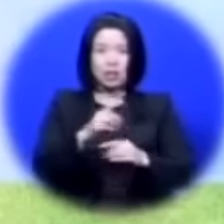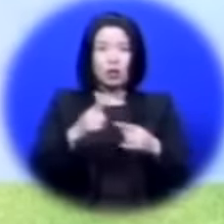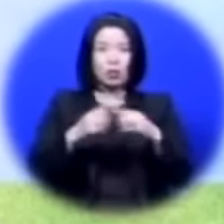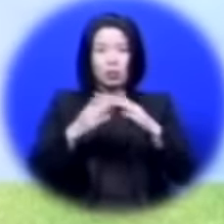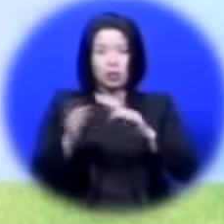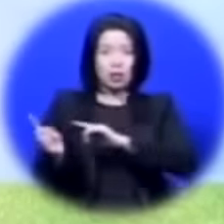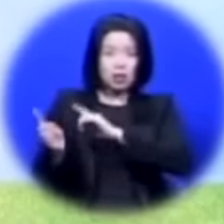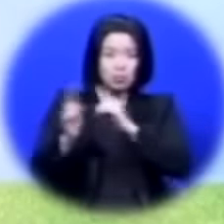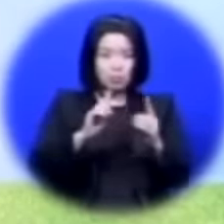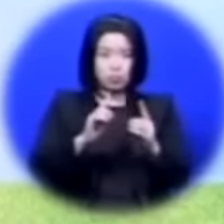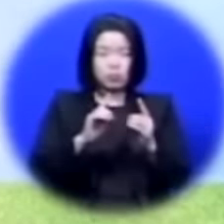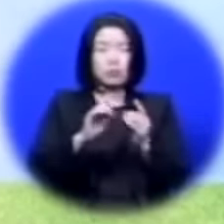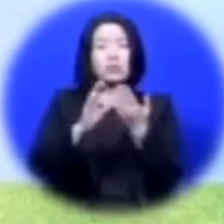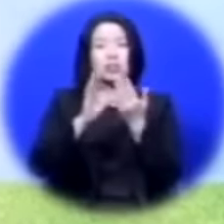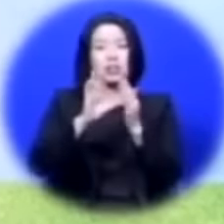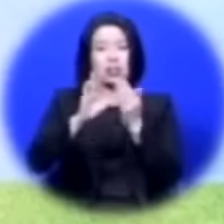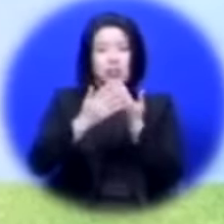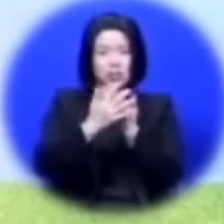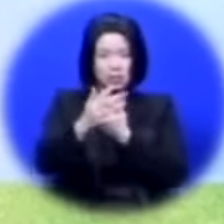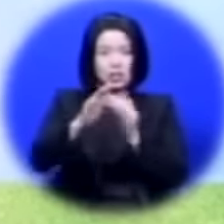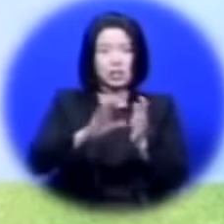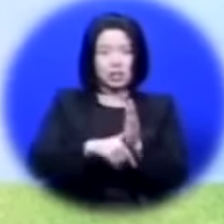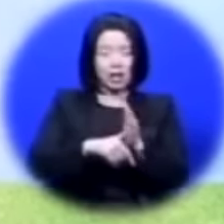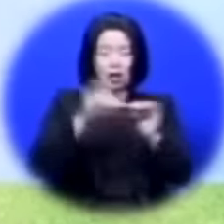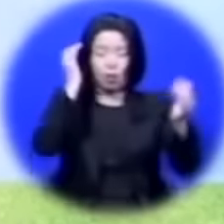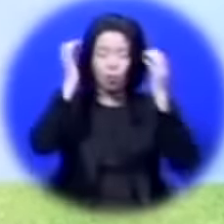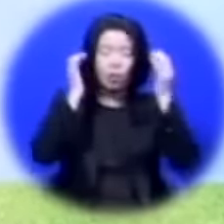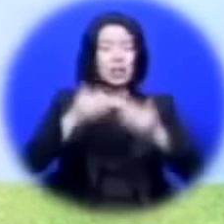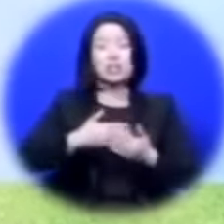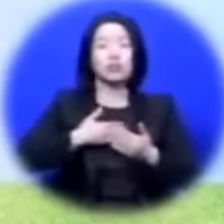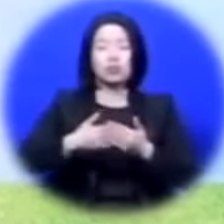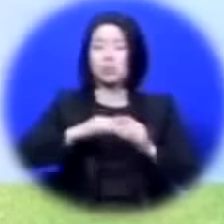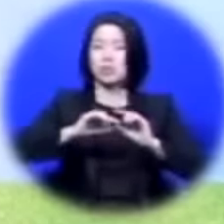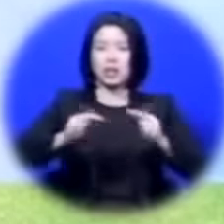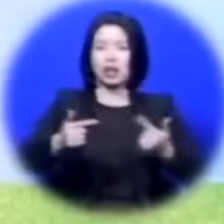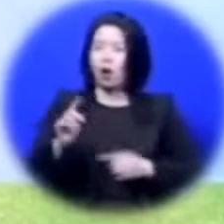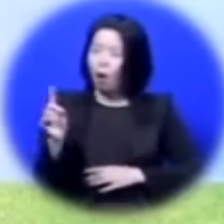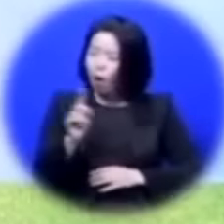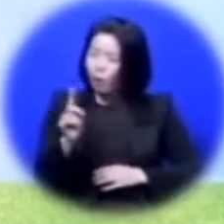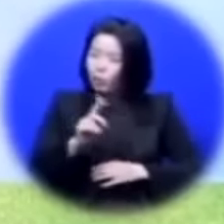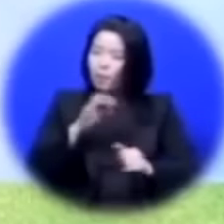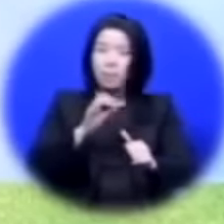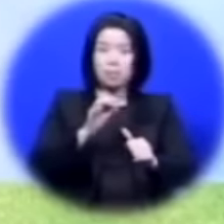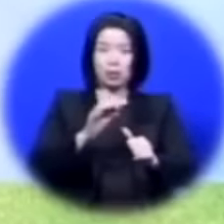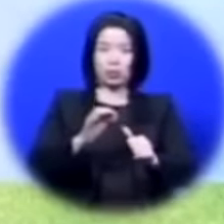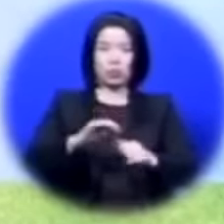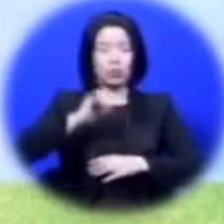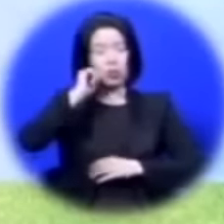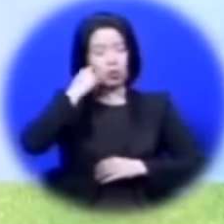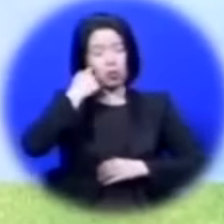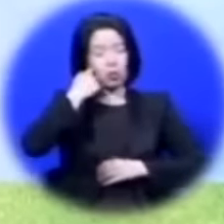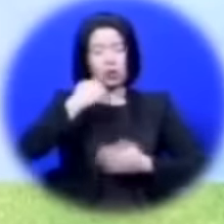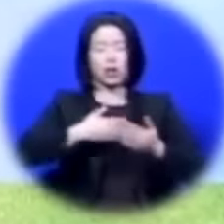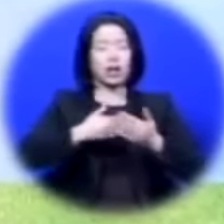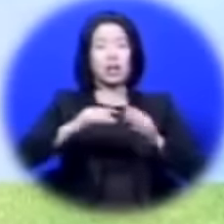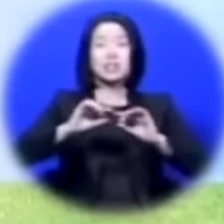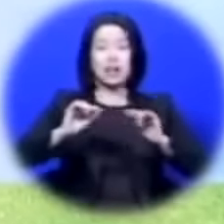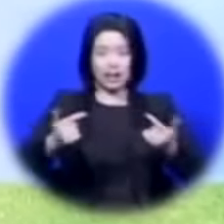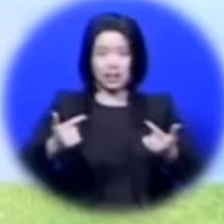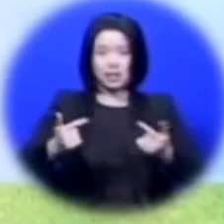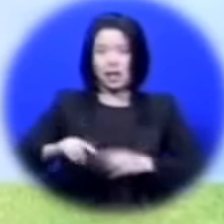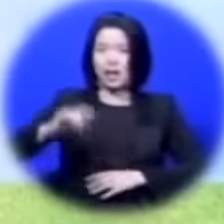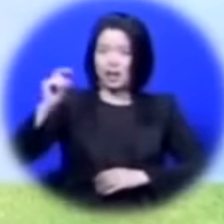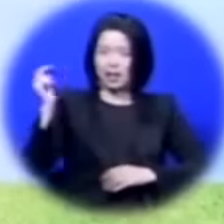부흥시키는 고난이 두지 않은 어떤 핍박도 두려워하지 않는 아주 강인한